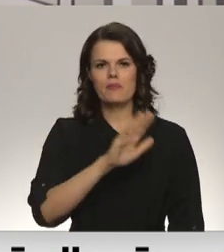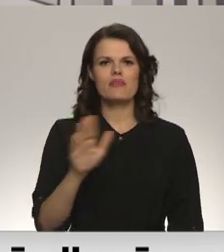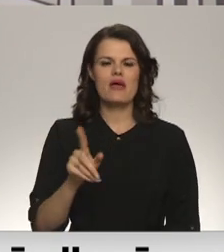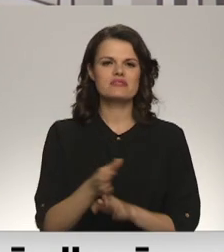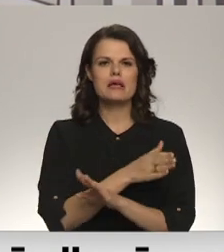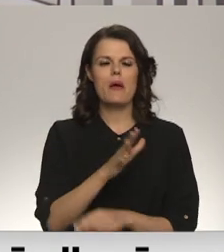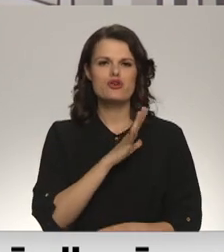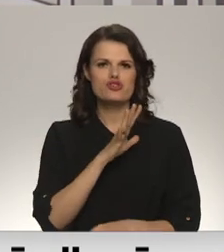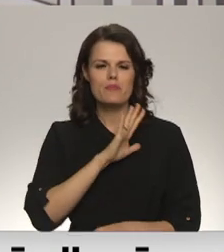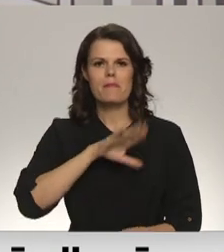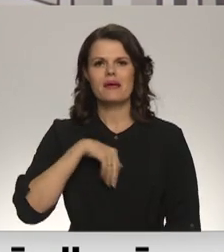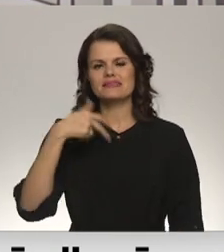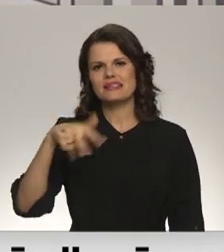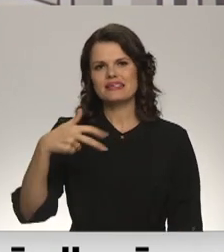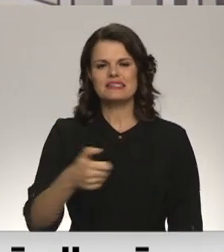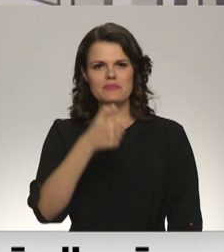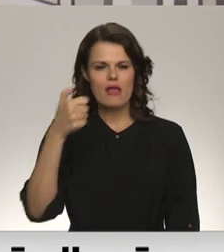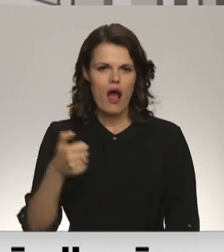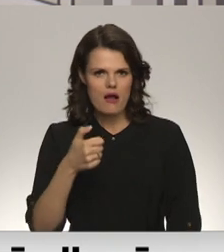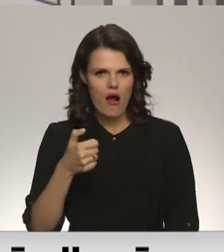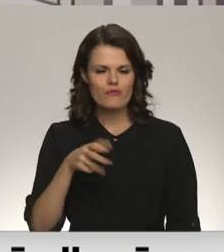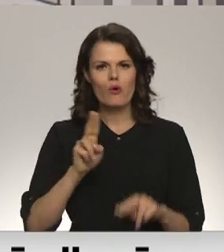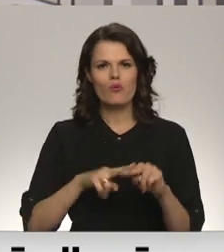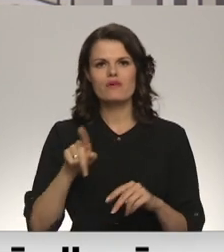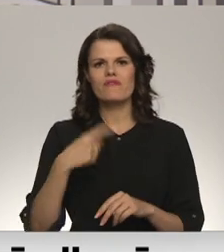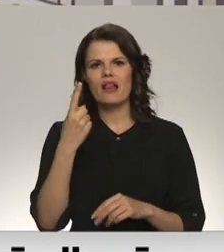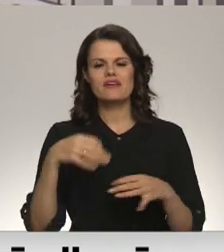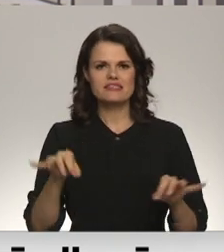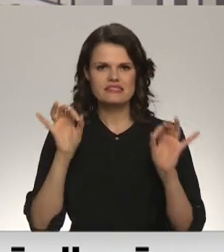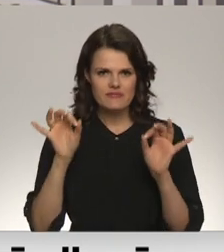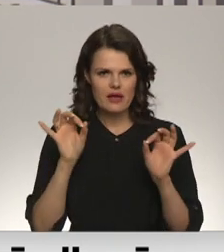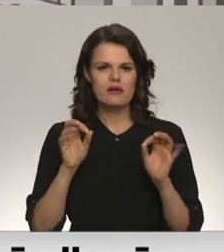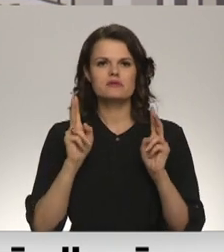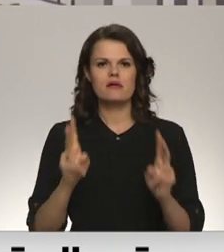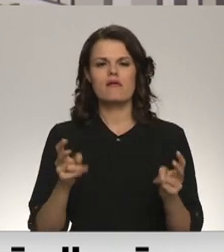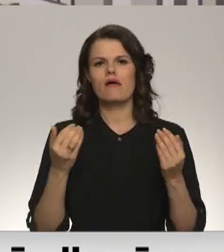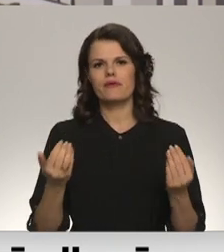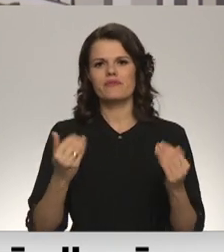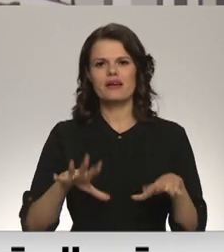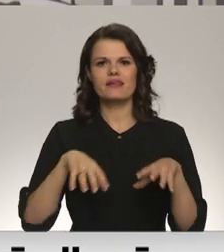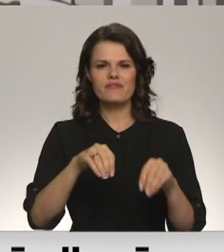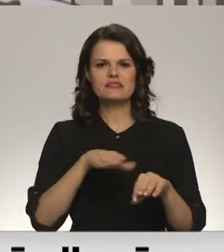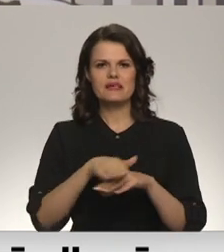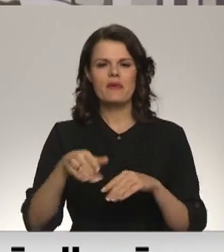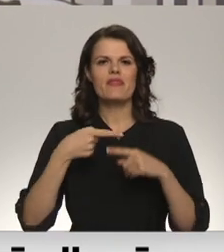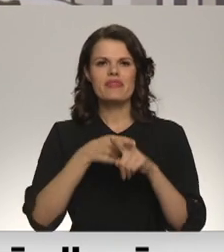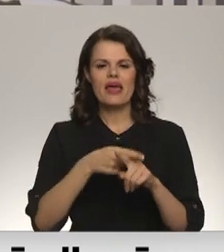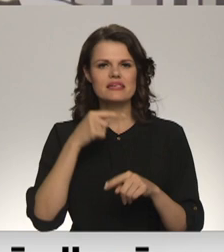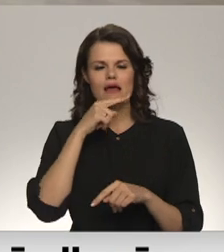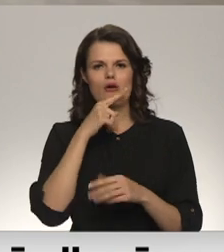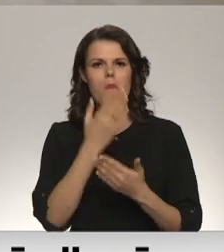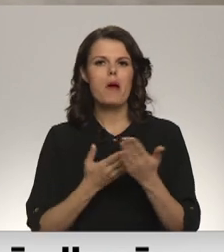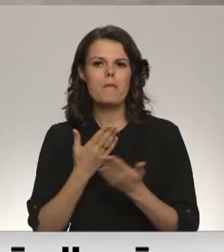bija iepriekš pēc 30. Gada. Un vēl viens nozīmīgs solis ir tas, ka šobrīd tiek veikts un īstenots tehniski-ekonomiskais